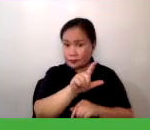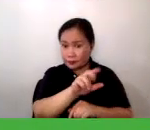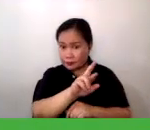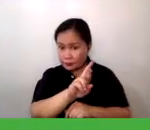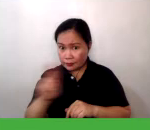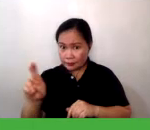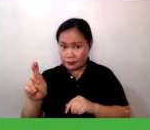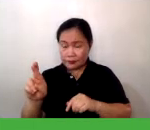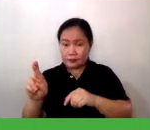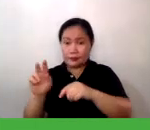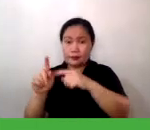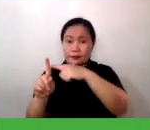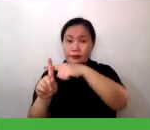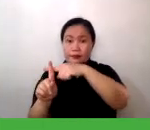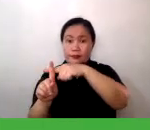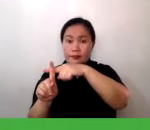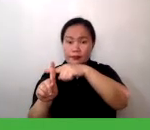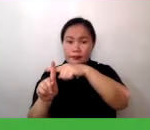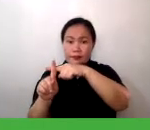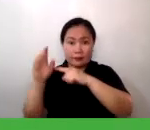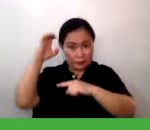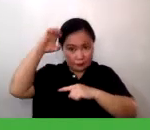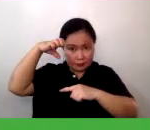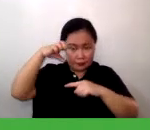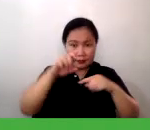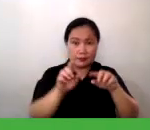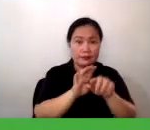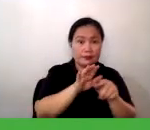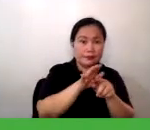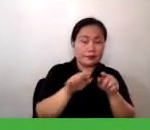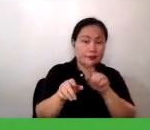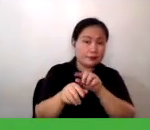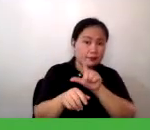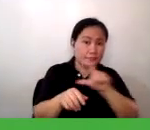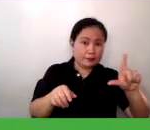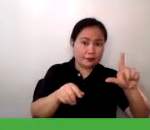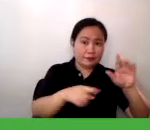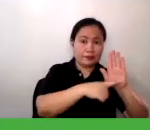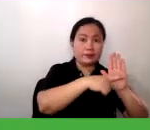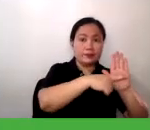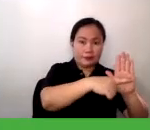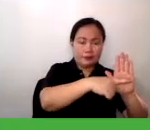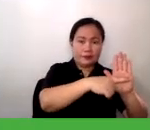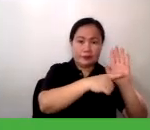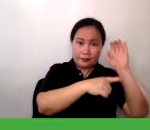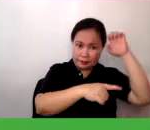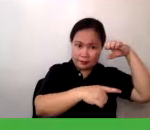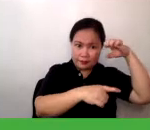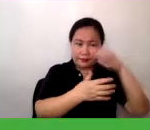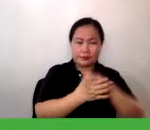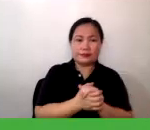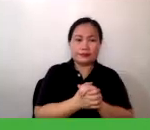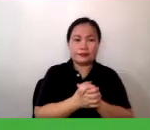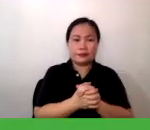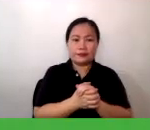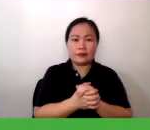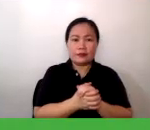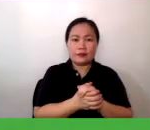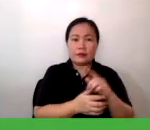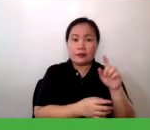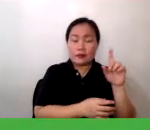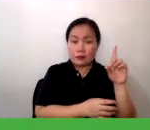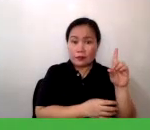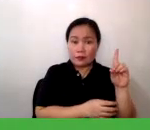exponent. Pag pa-left, negative po ang exponent. And this means divide. So, yung 1 meter mo, ay 1 deci